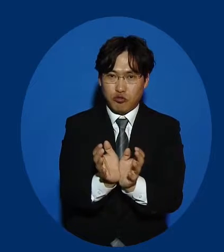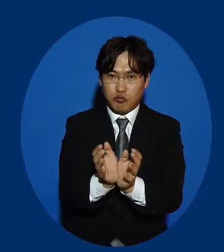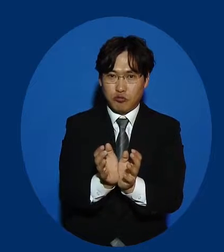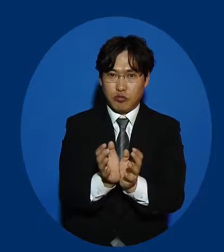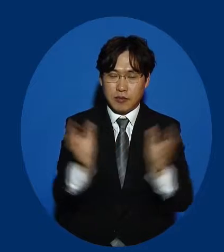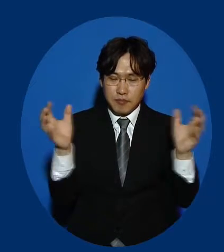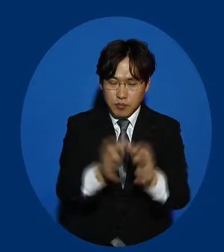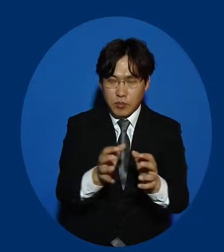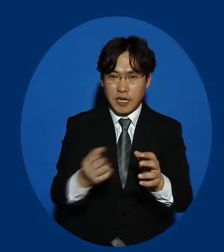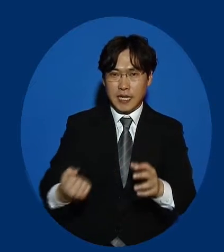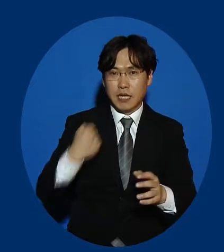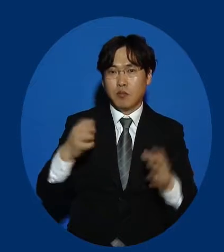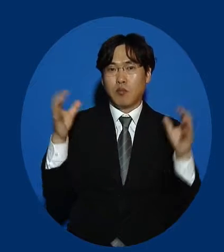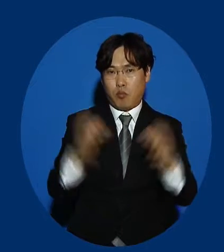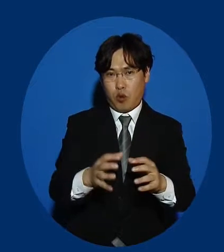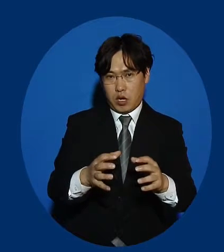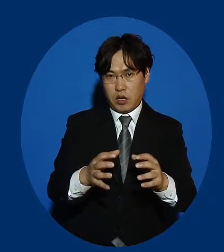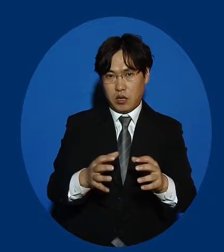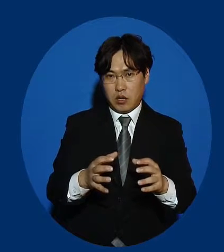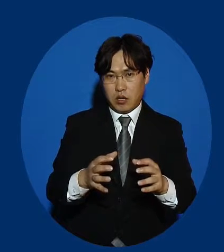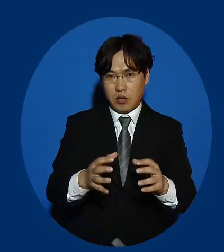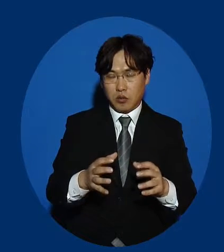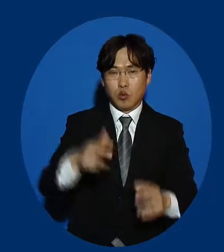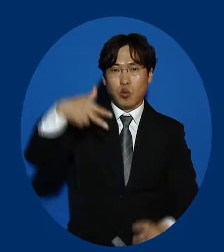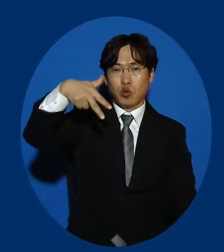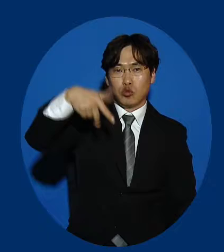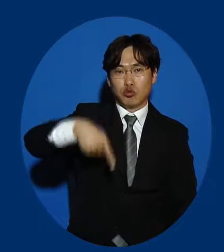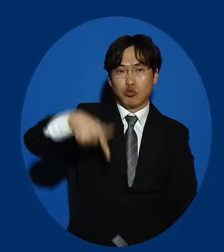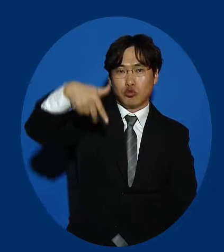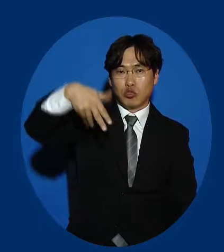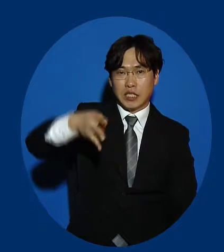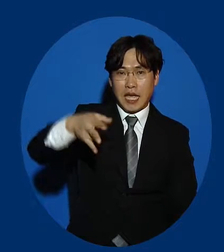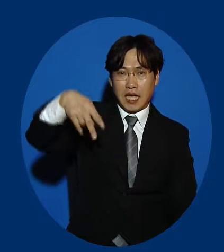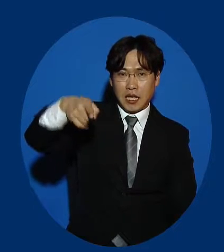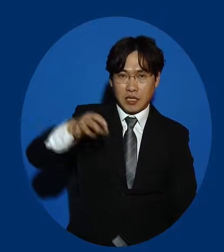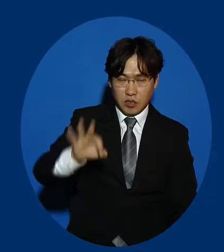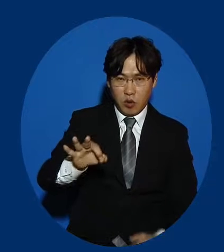연대가 필요하고요. 그다음에 주체성, 장애인이 불행한가,